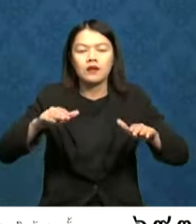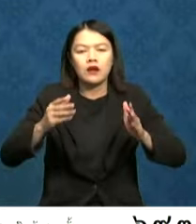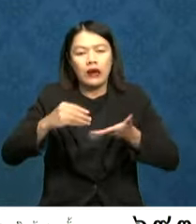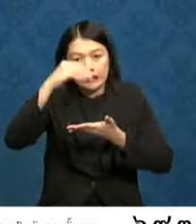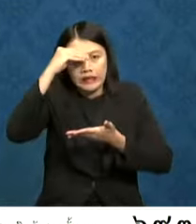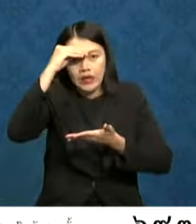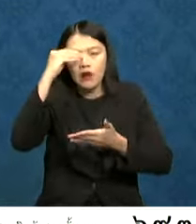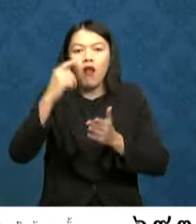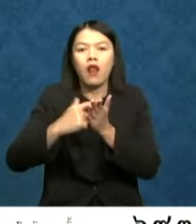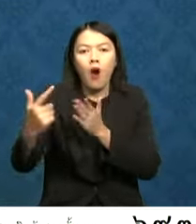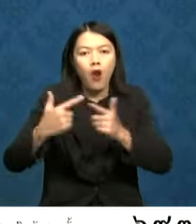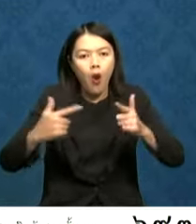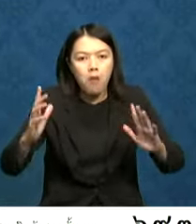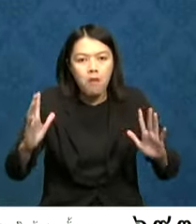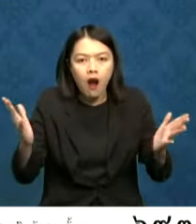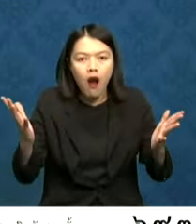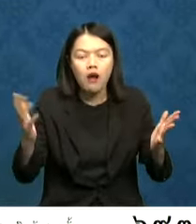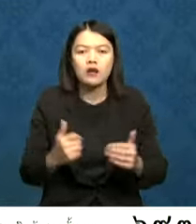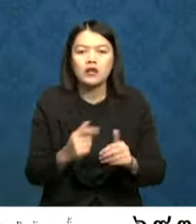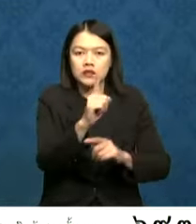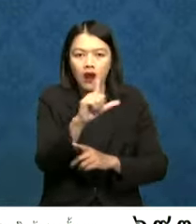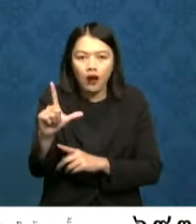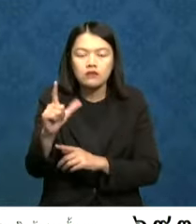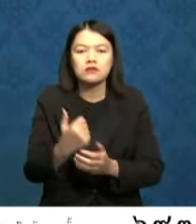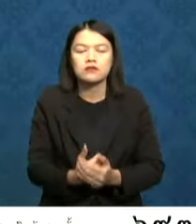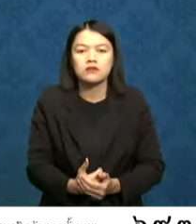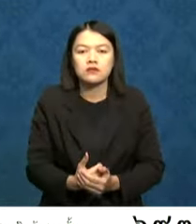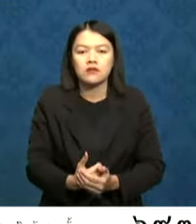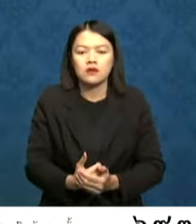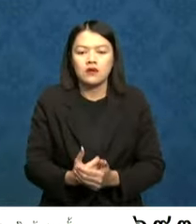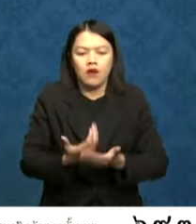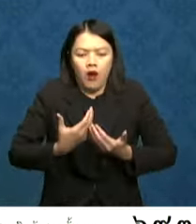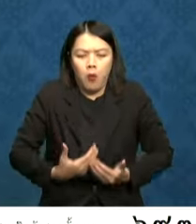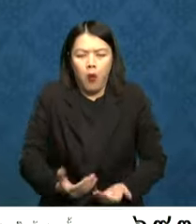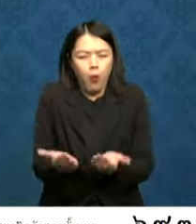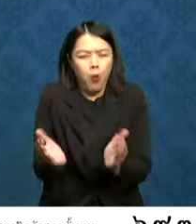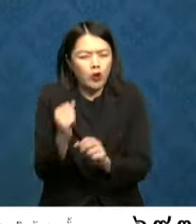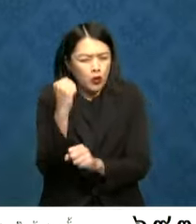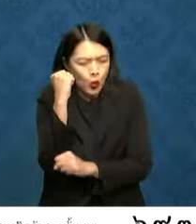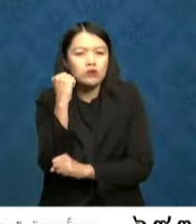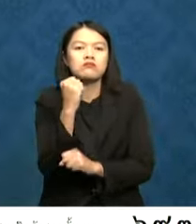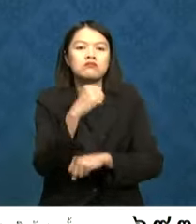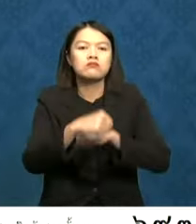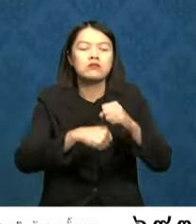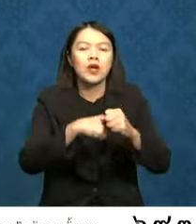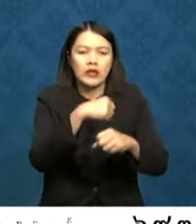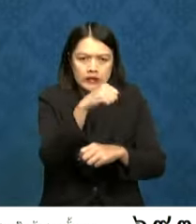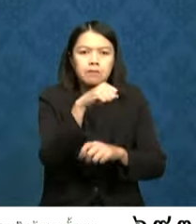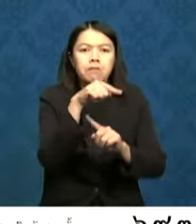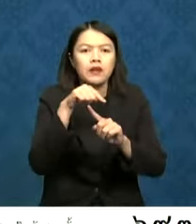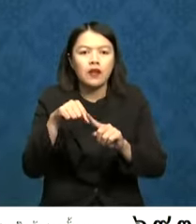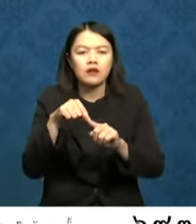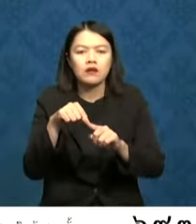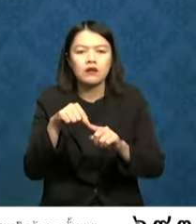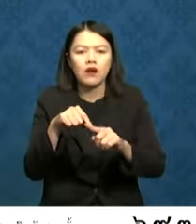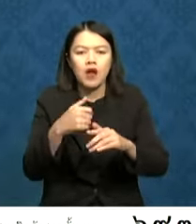น้อยครับที่หลุดออกจากการระบบการศึกษามากกว่า 1ล้านคนเด็กที่เกิดในครอบครัวที่จนที่สุด 10%ครับมีโอกาสในการเข้า